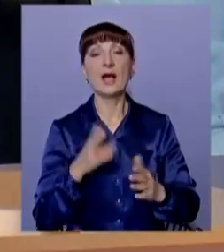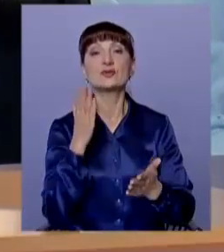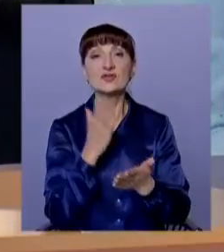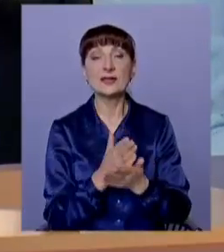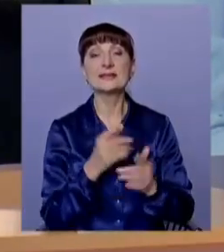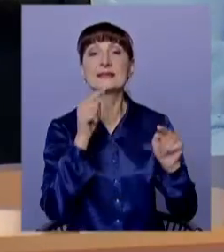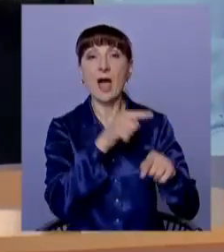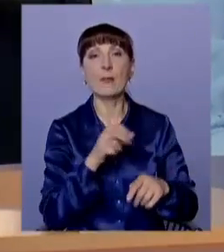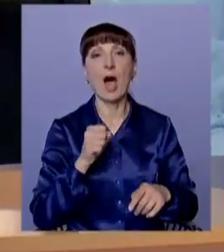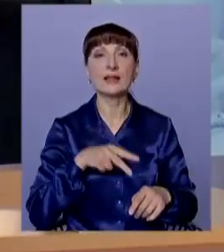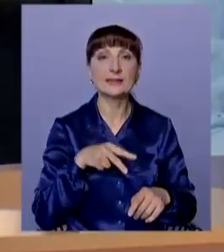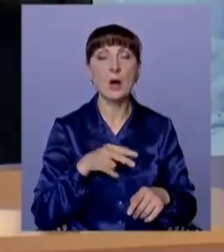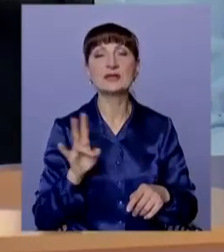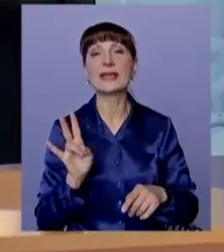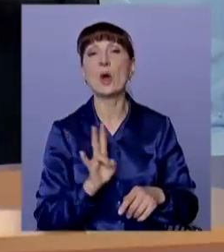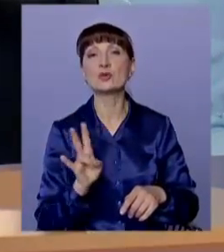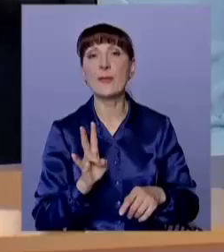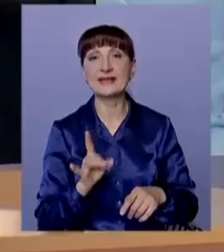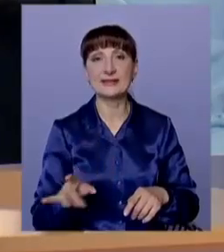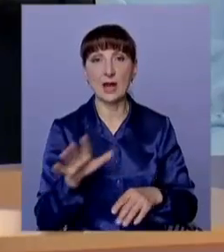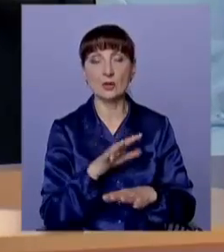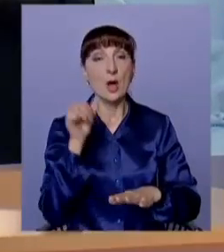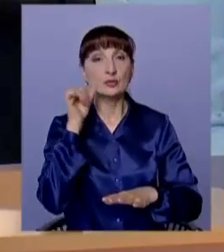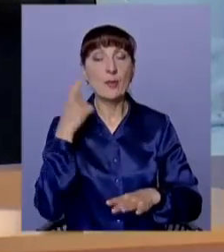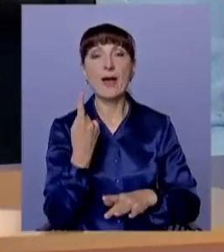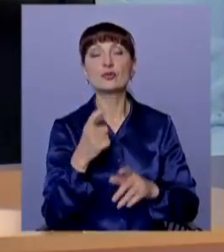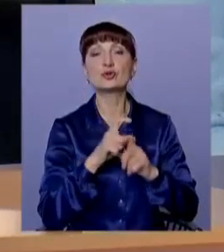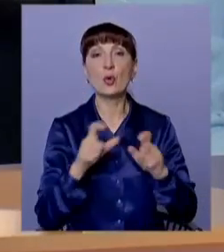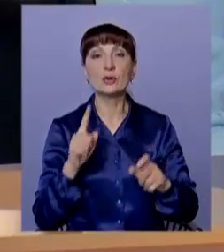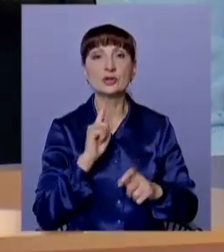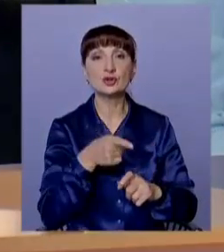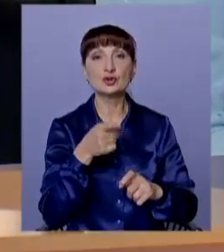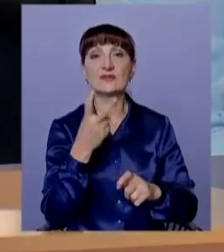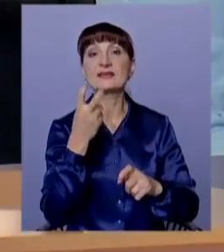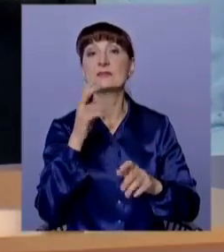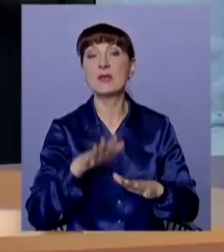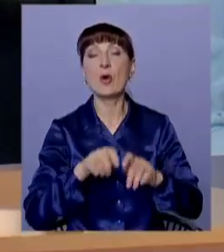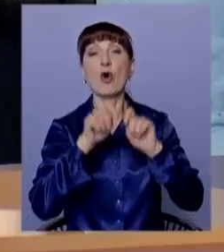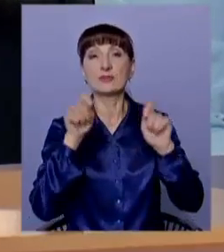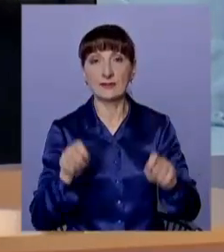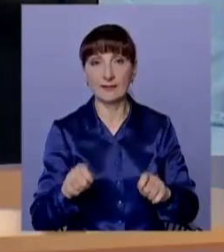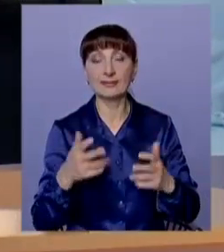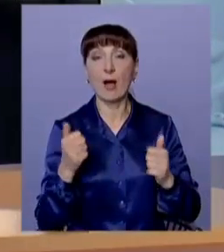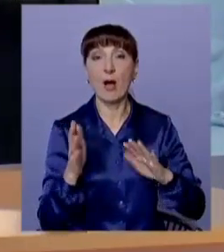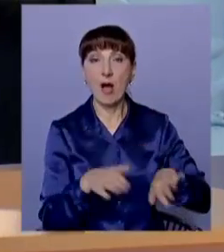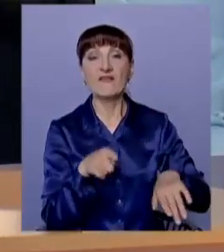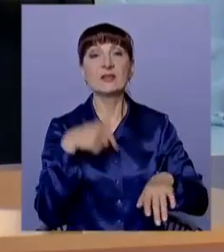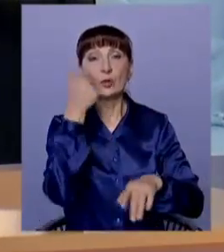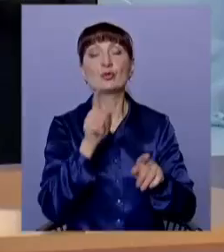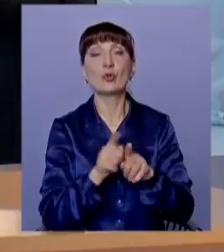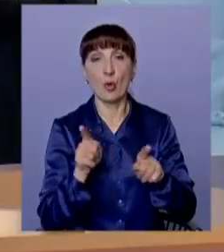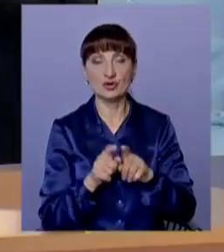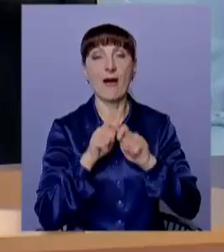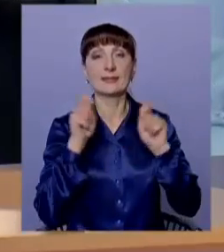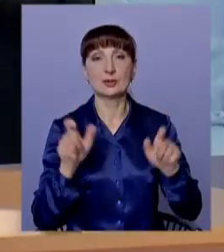осуществлялось в Алатауском, на Наурзбайских районах. В прошлом году мы одну школу на 1200 мест открывали на Наурзбайском районе, в этом году открываем.